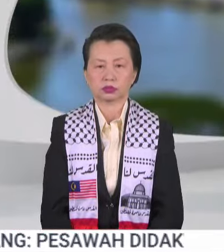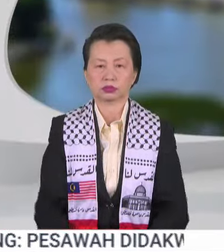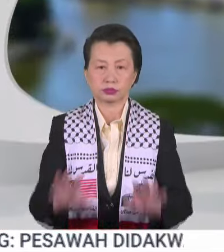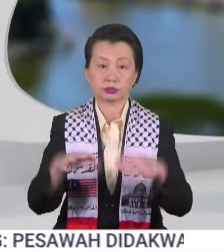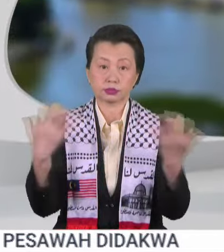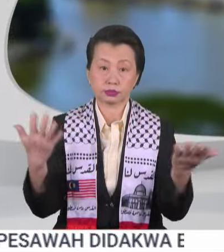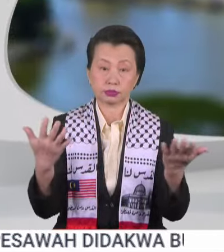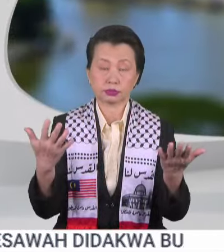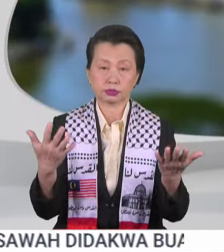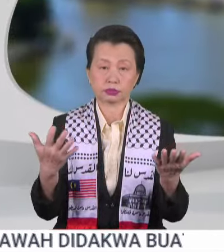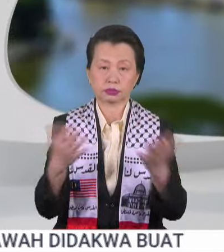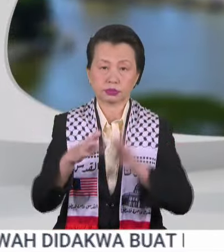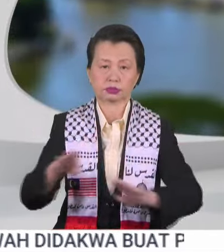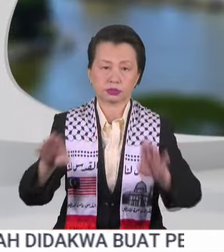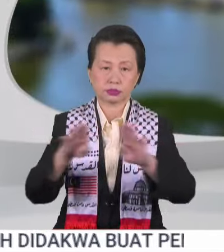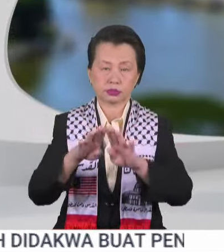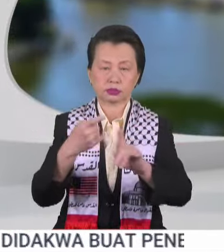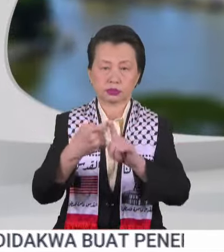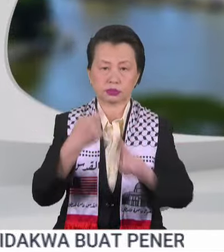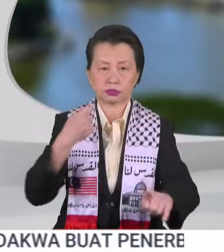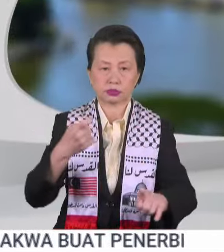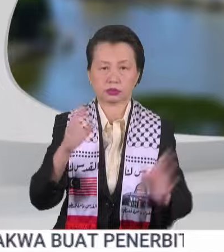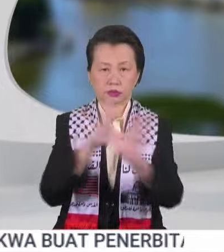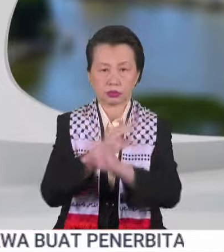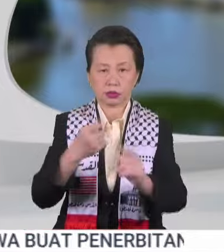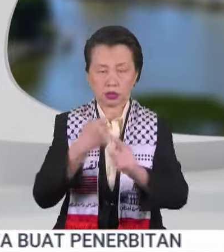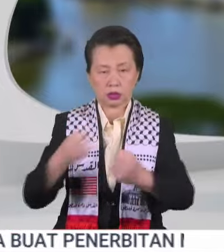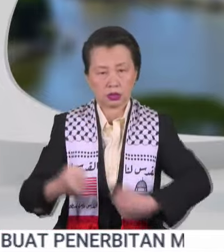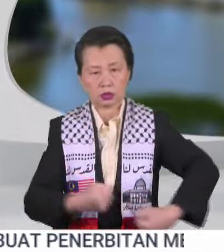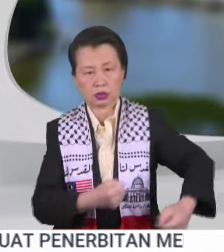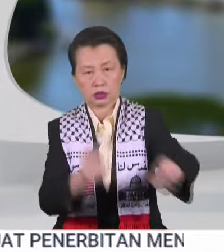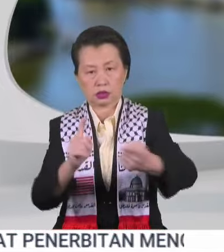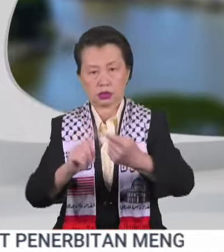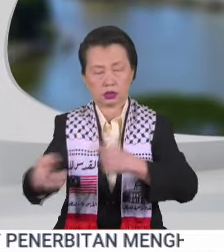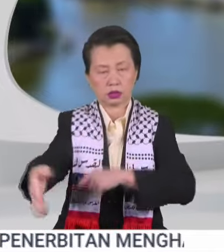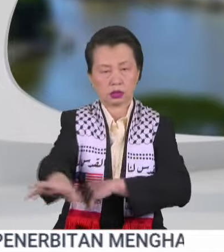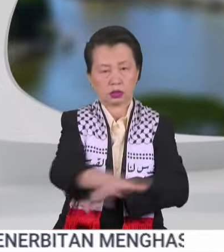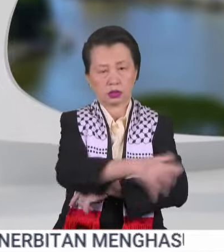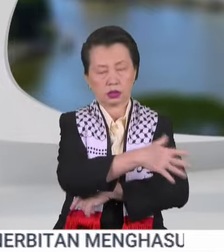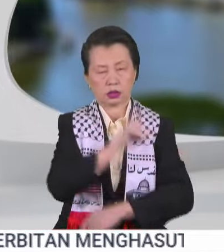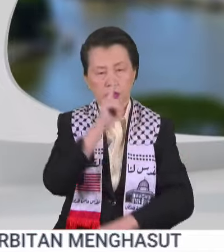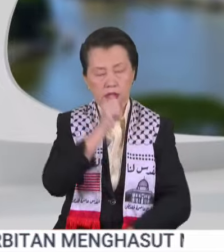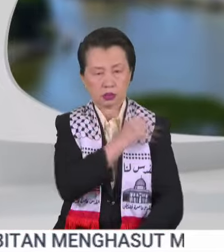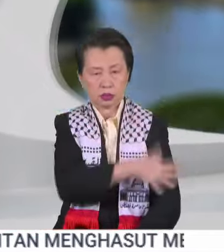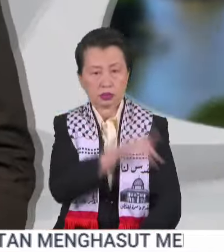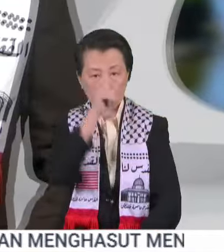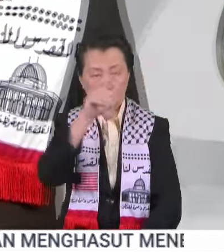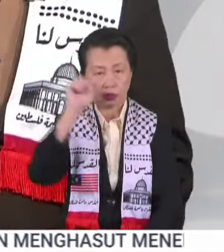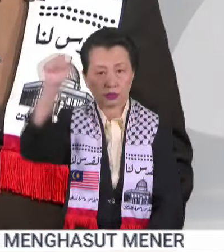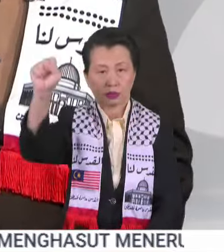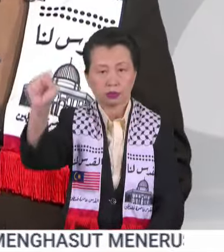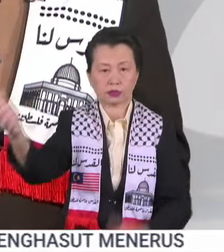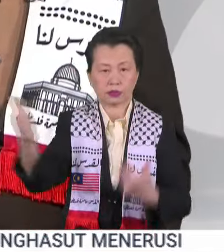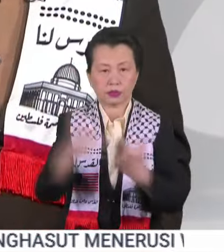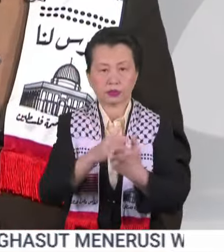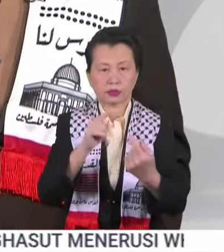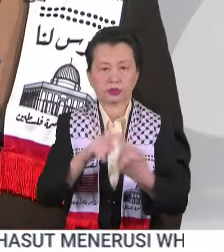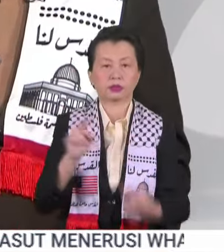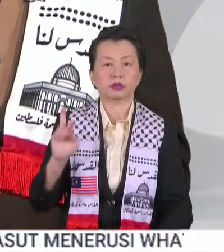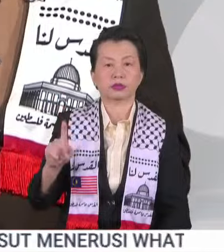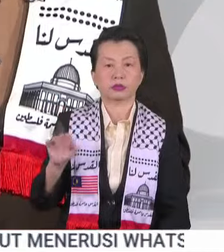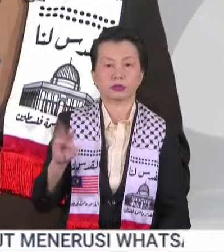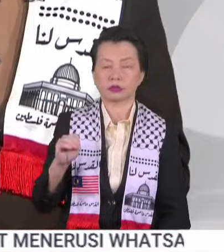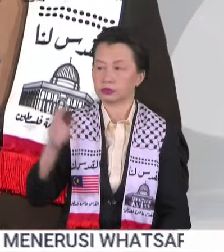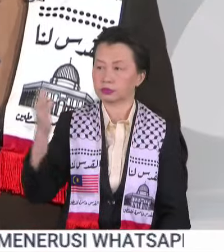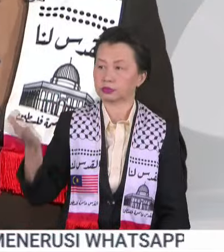Baik, saudara, perkongsian itu tadi mengakhiri berita dari Sarawak. Dari sungai hingga segara, Palestin pasti merdeka. Kembali bersama Sahi untuk